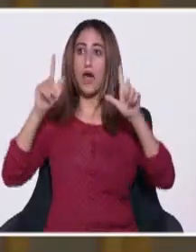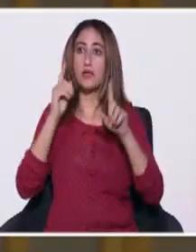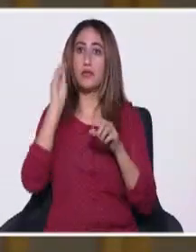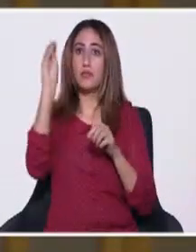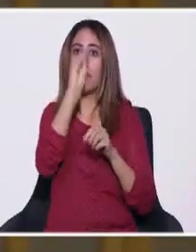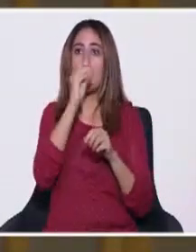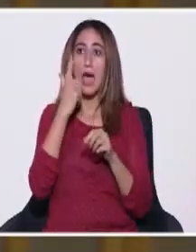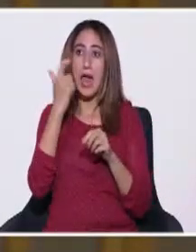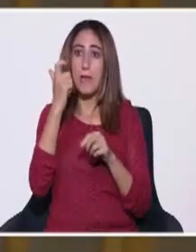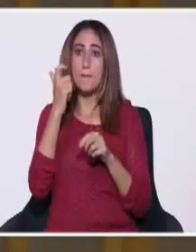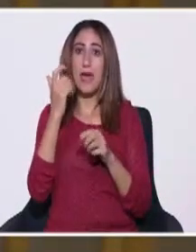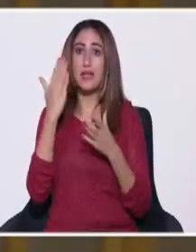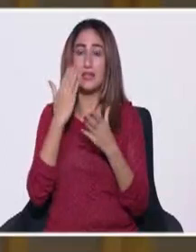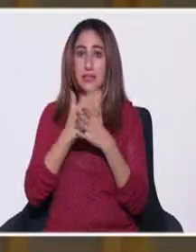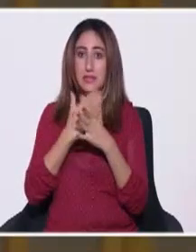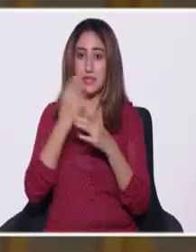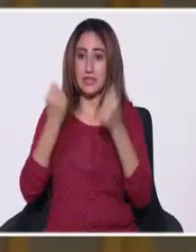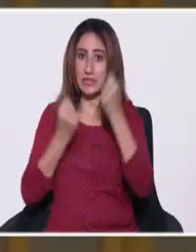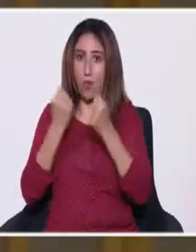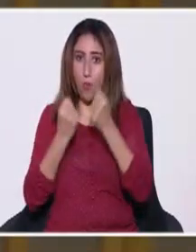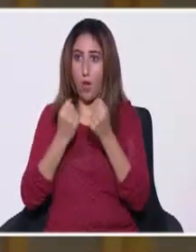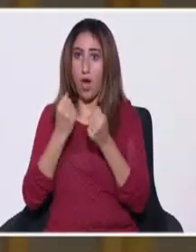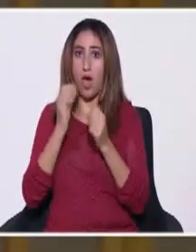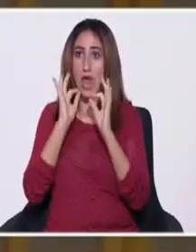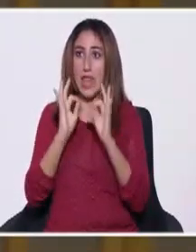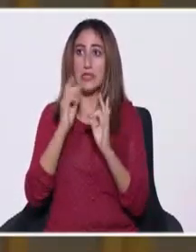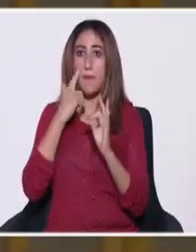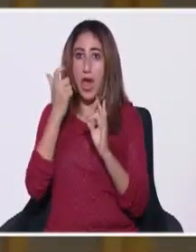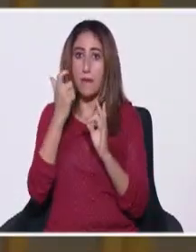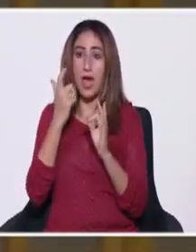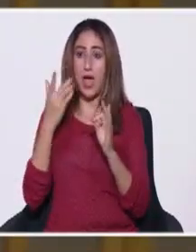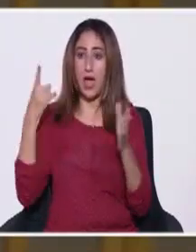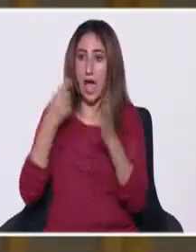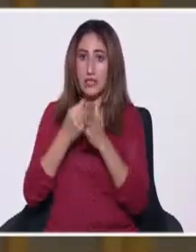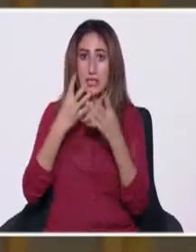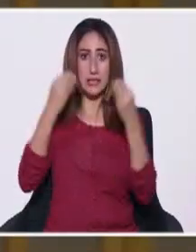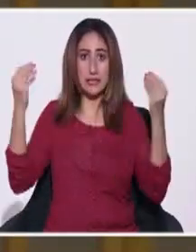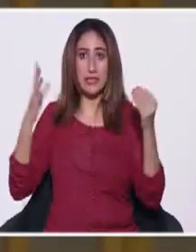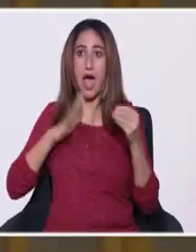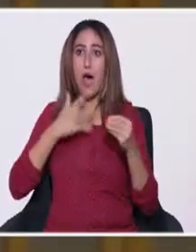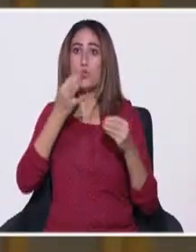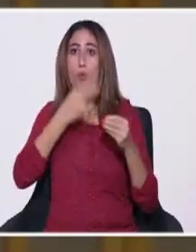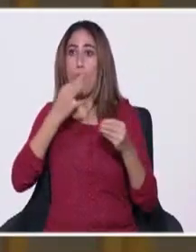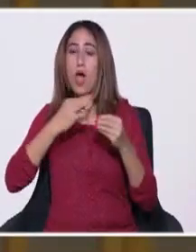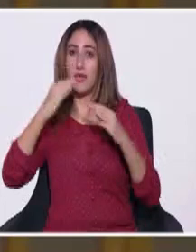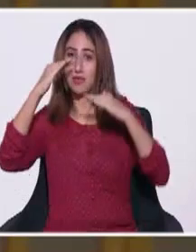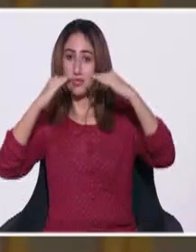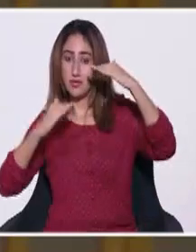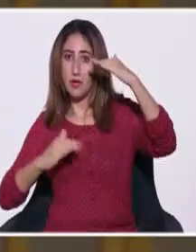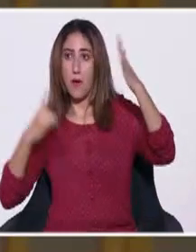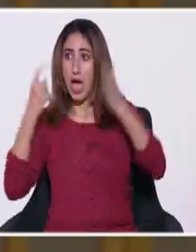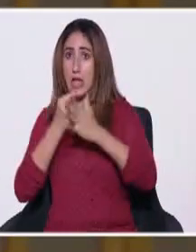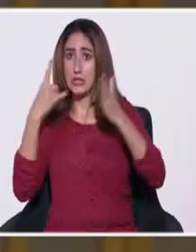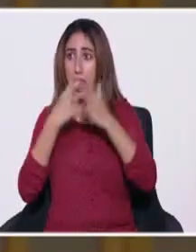فيه الزام على السواقين ان هم يتبعوا حاجات معينه، بحيث ان هم نحاول نقلل، لان انا ليا اصدقاء وليا ناس